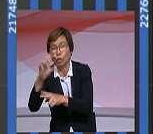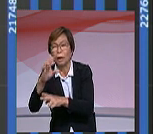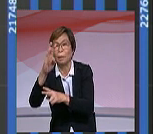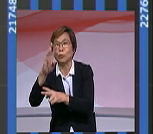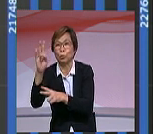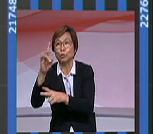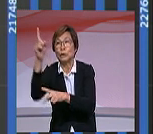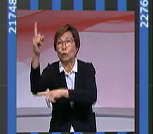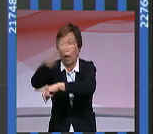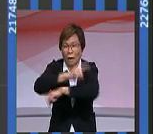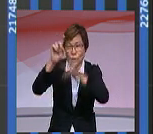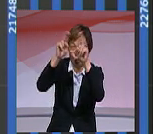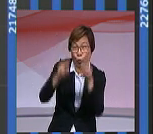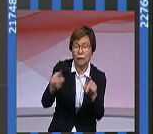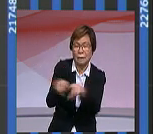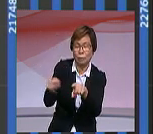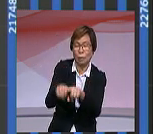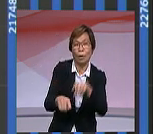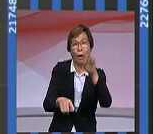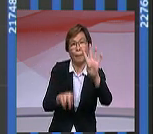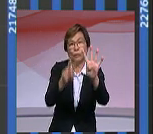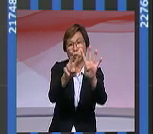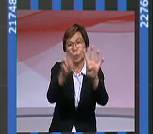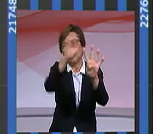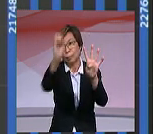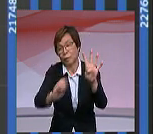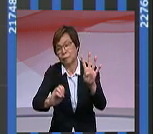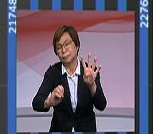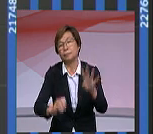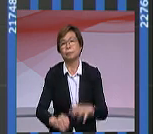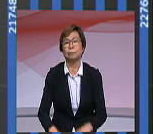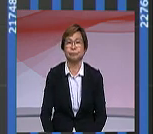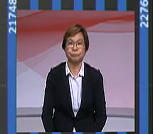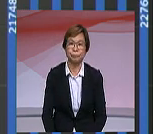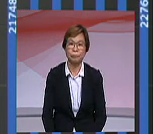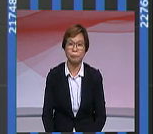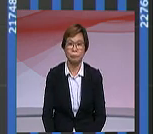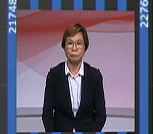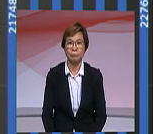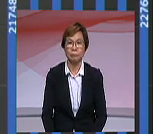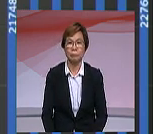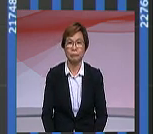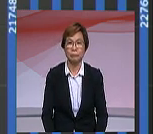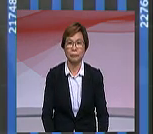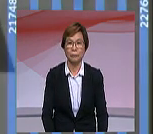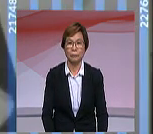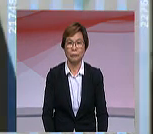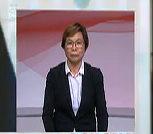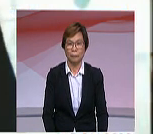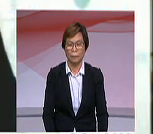22,767 ujian seharian dan ini bersamaan dengan 42% daripada jumlah kapasiti maksimal. So,